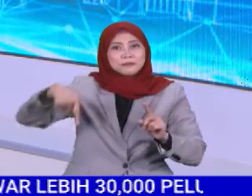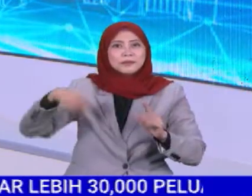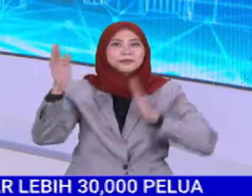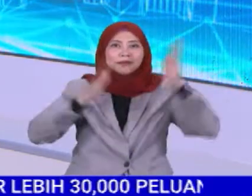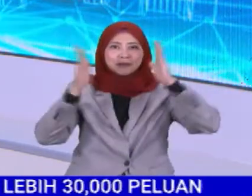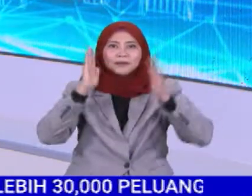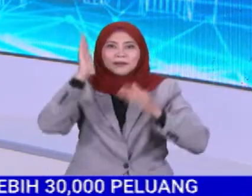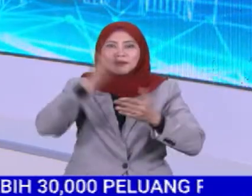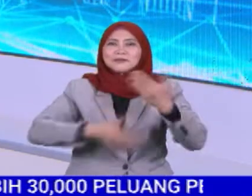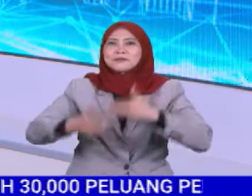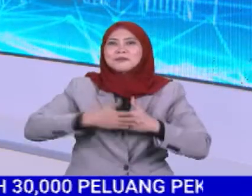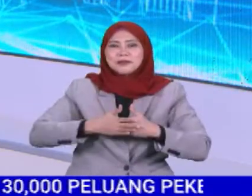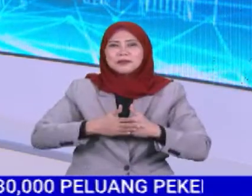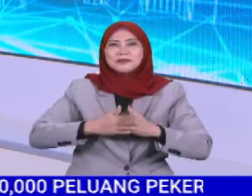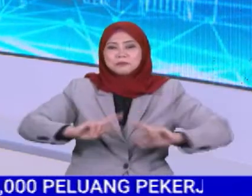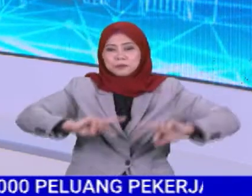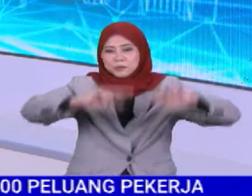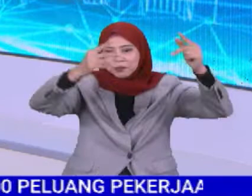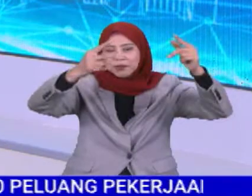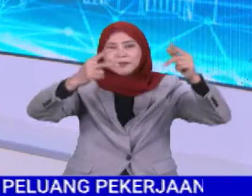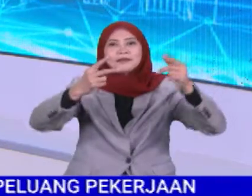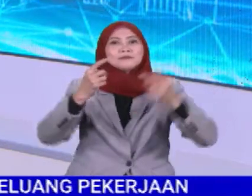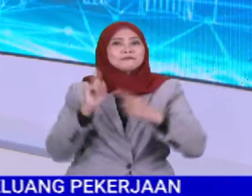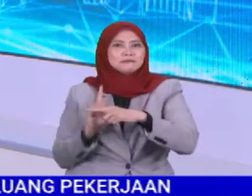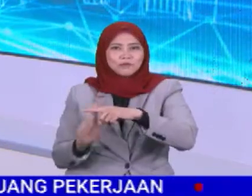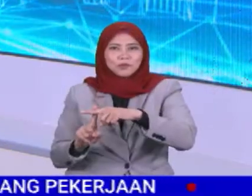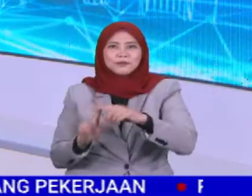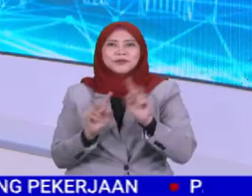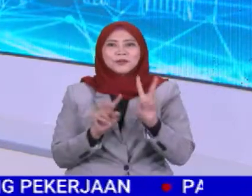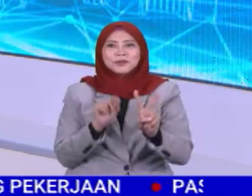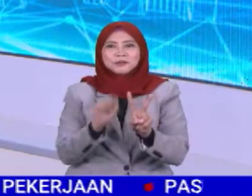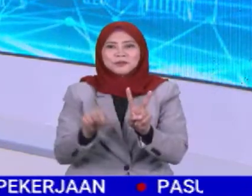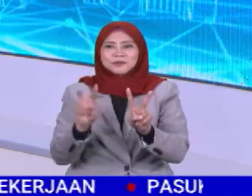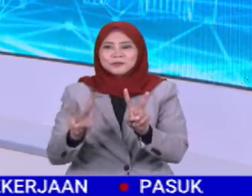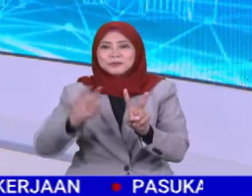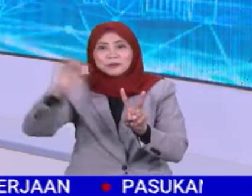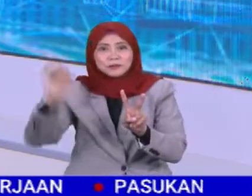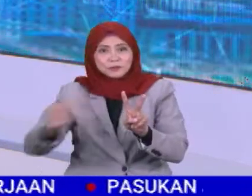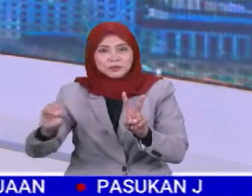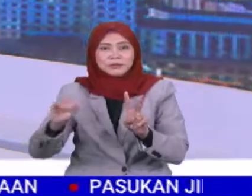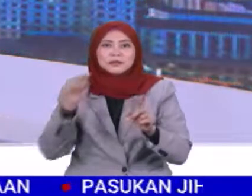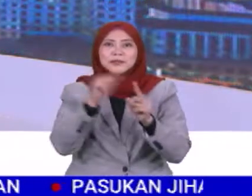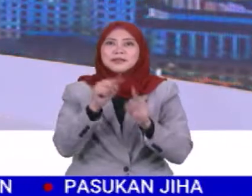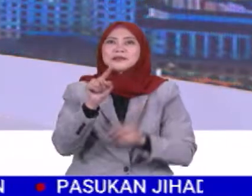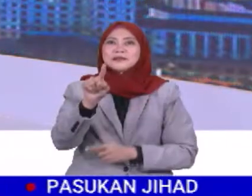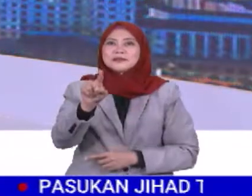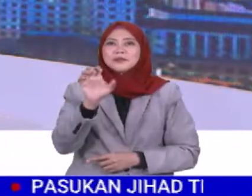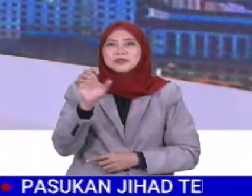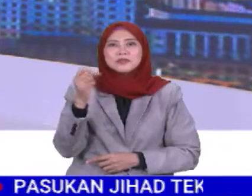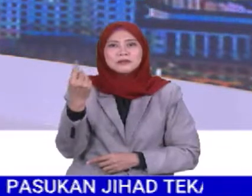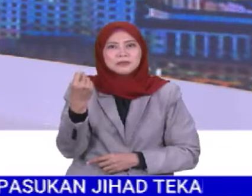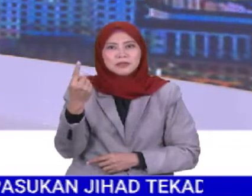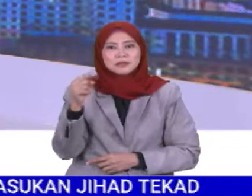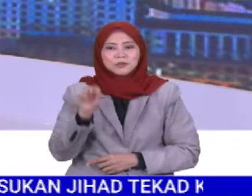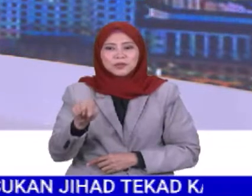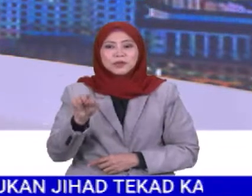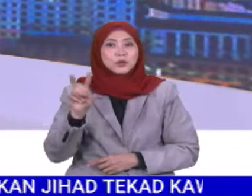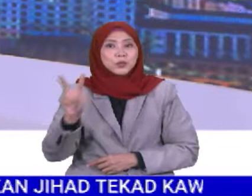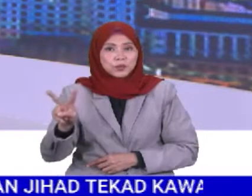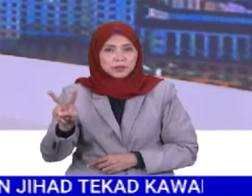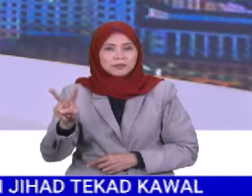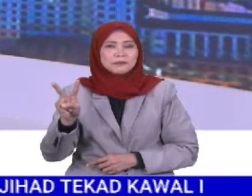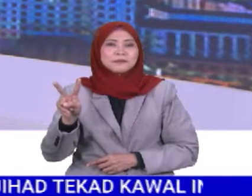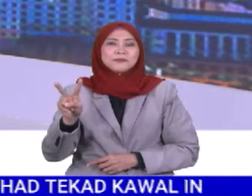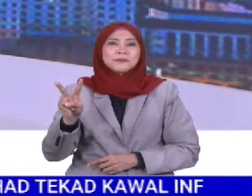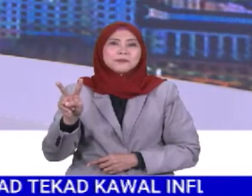yang kembali pulih dengan mencatat pertumbuhan positif 22 peratus kepada 111 10 dua mata